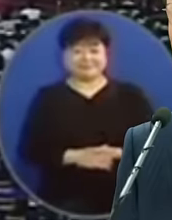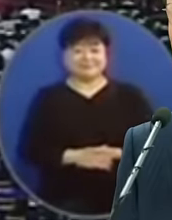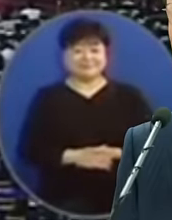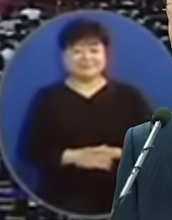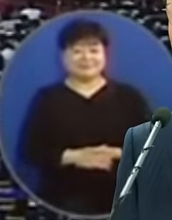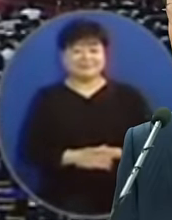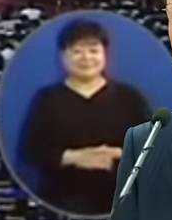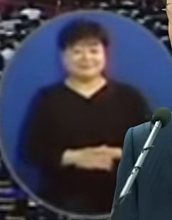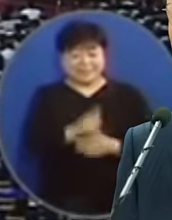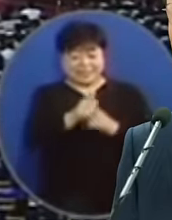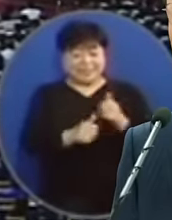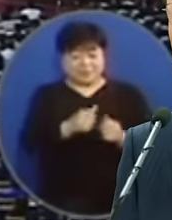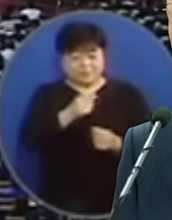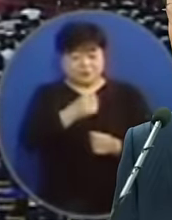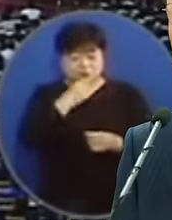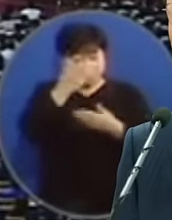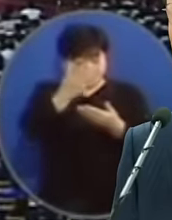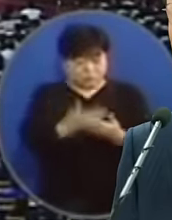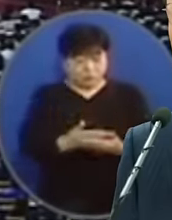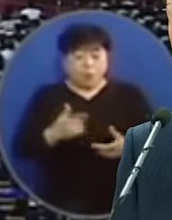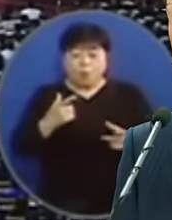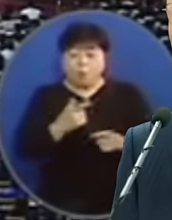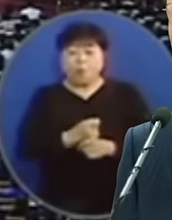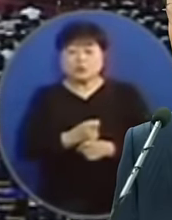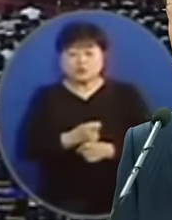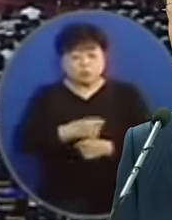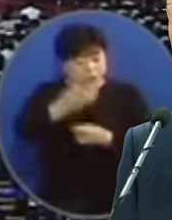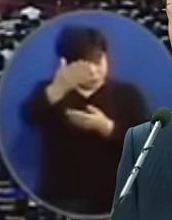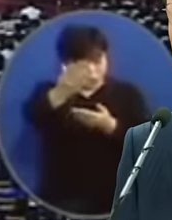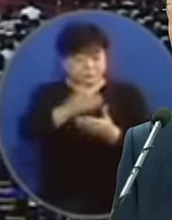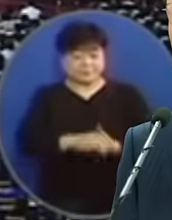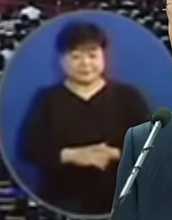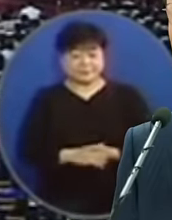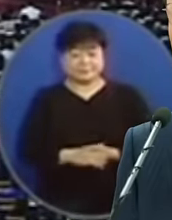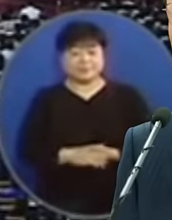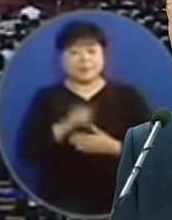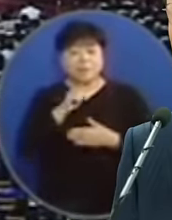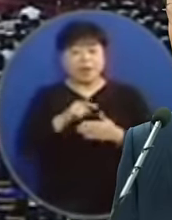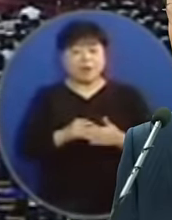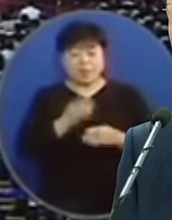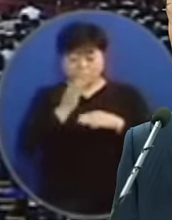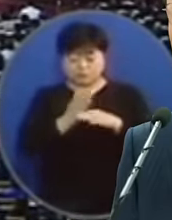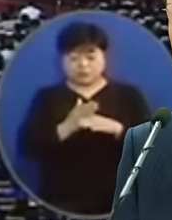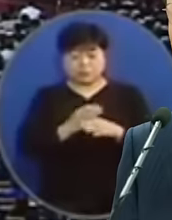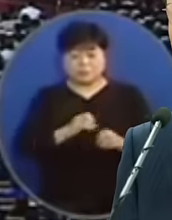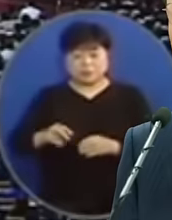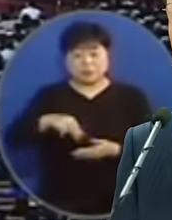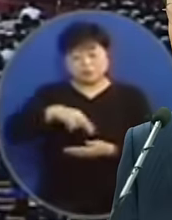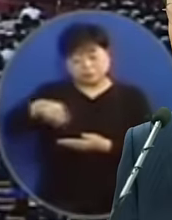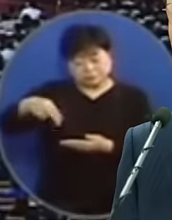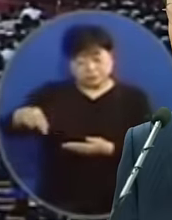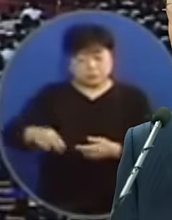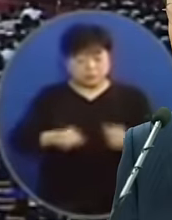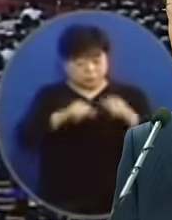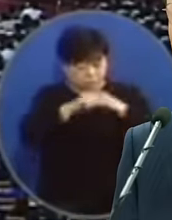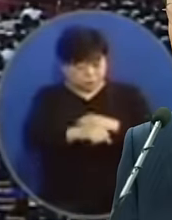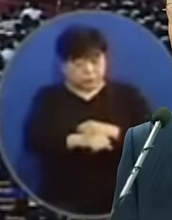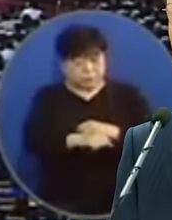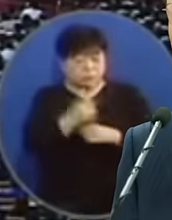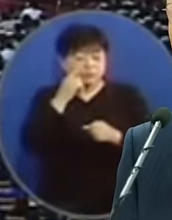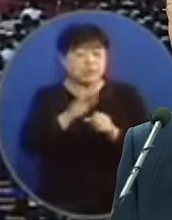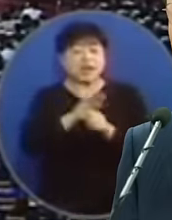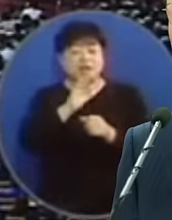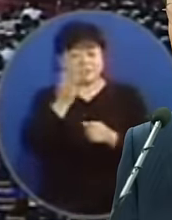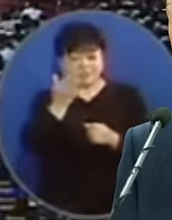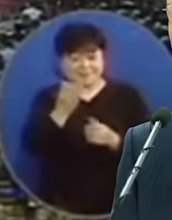없습니다. 하나님이 축복해 주려고 원수를 보내는 것입니다. 마음이 중심을 잃고 비틀거리고 무너지면 인생이 비참하게